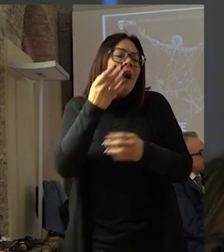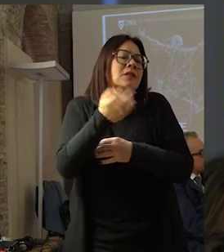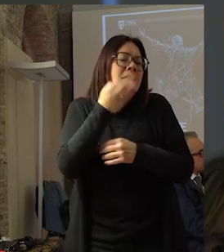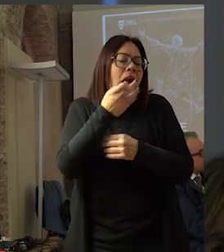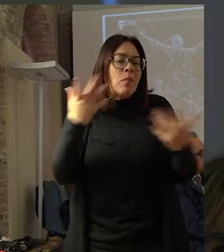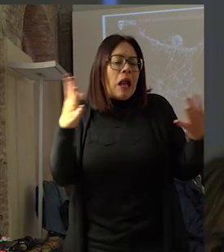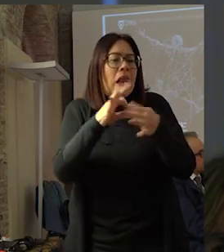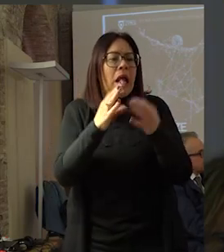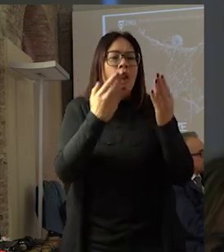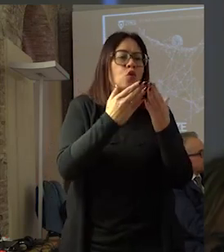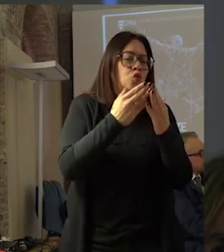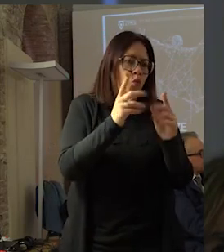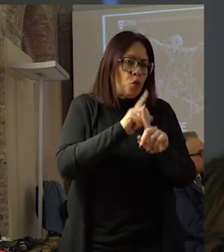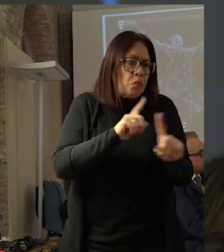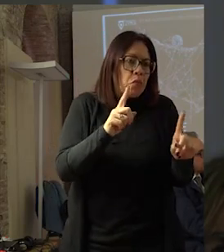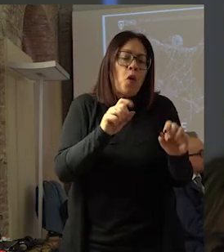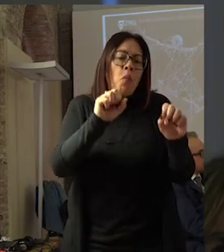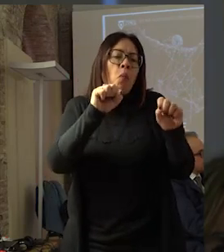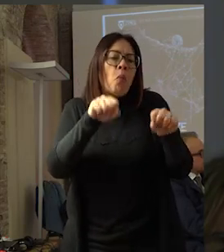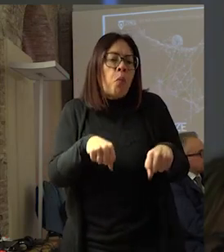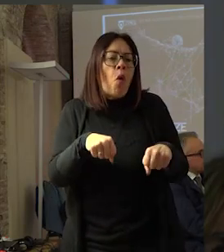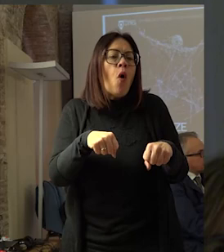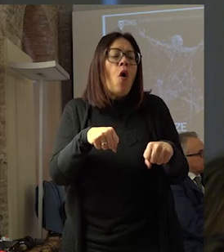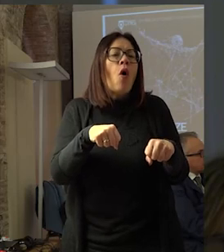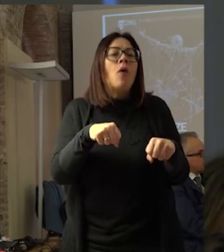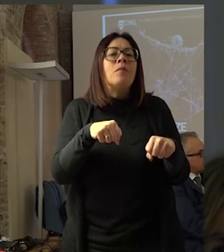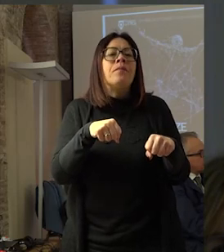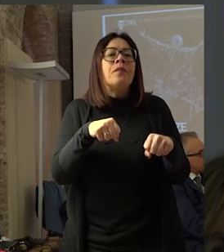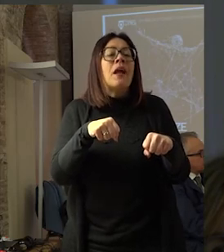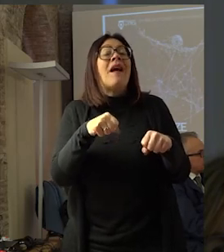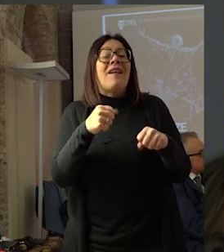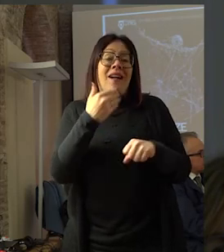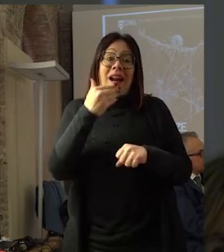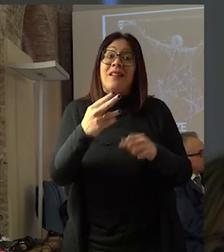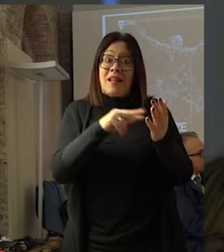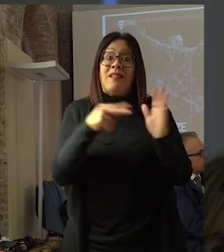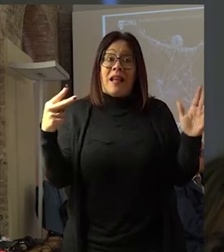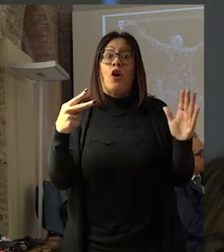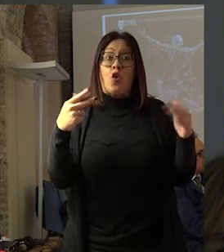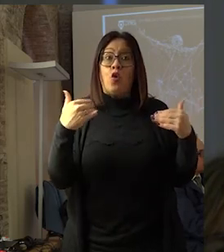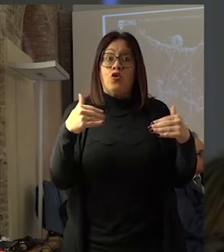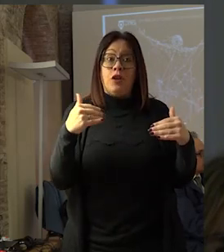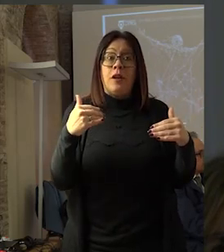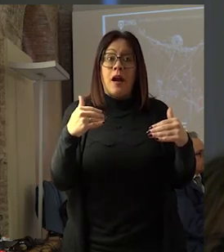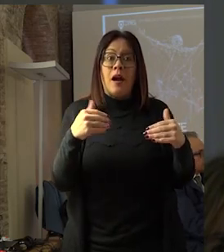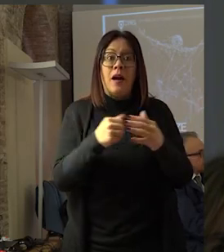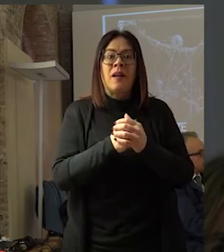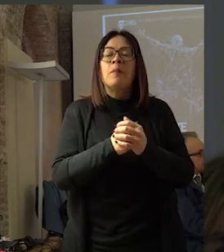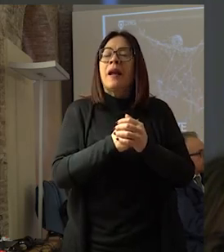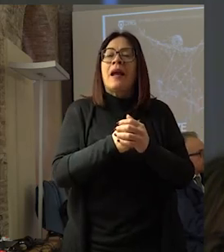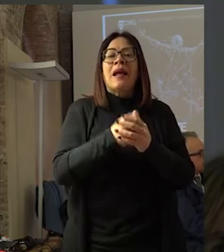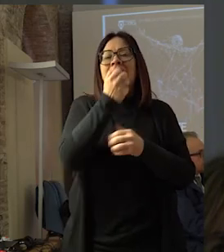volte muovendosi anche con l'ausilio, devo dirlo, prezioso di tecnologie. Perché si parla spesso